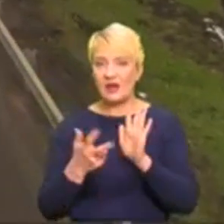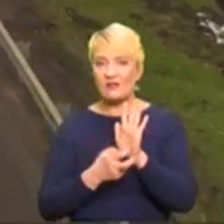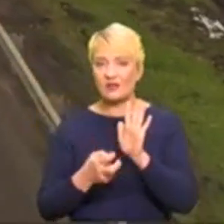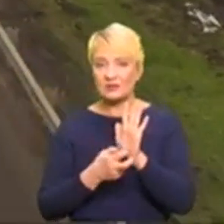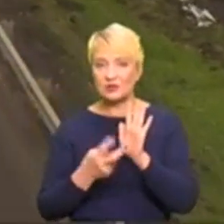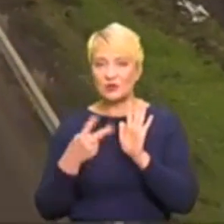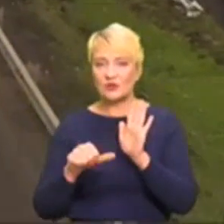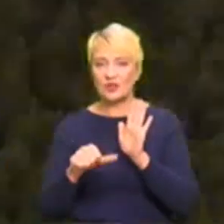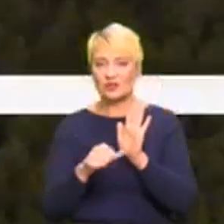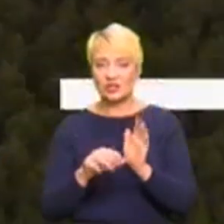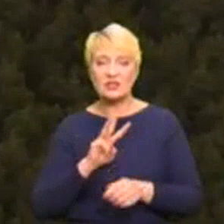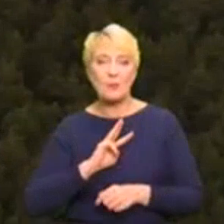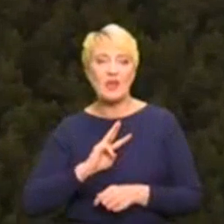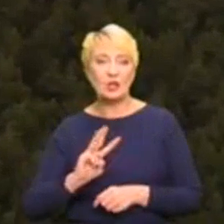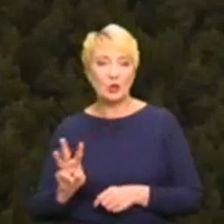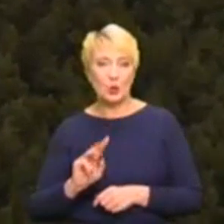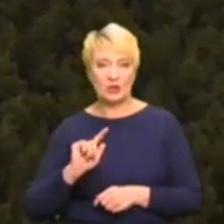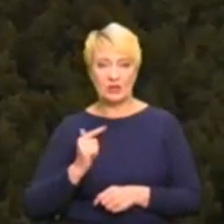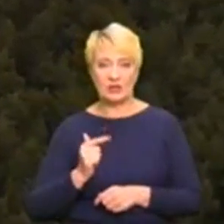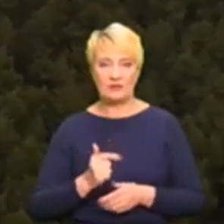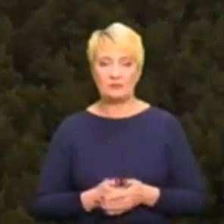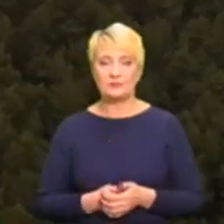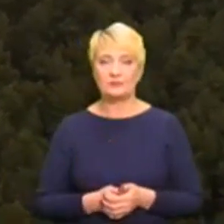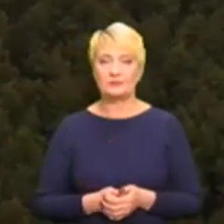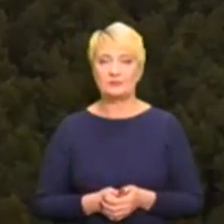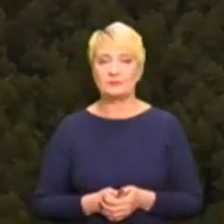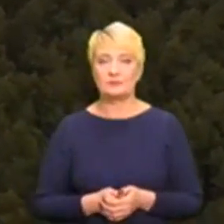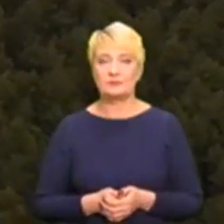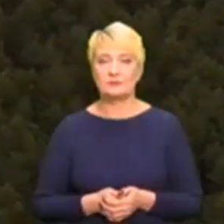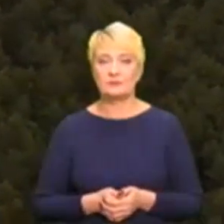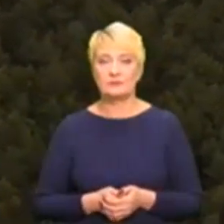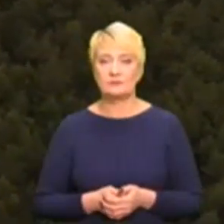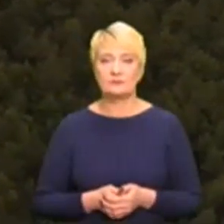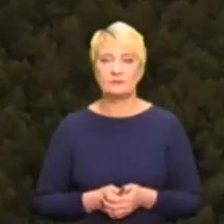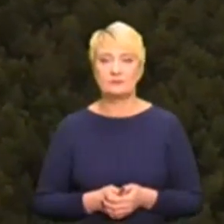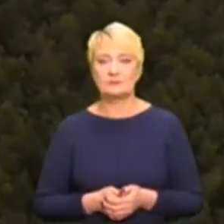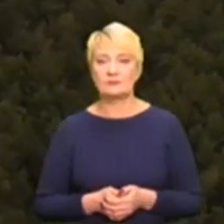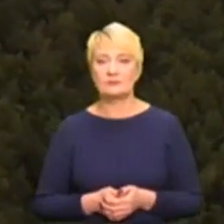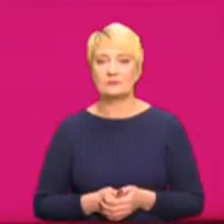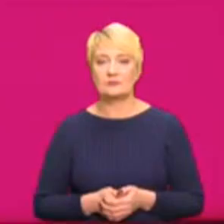826 мільйонів гривень. Богдан Бур'яненко, Євген Солодовник, телеканал «Київ».